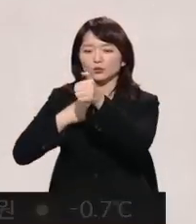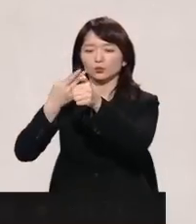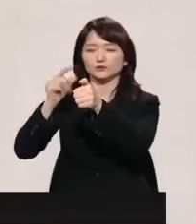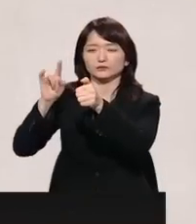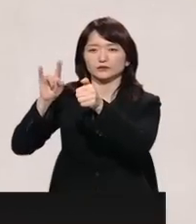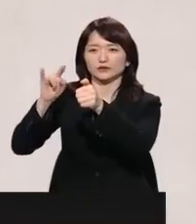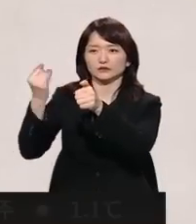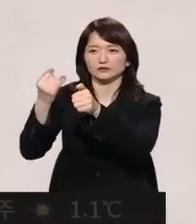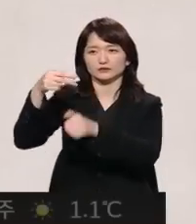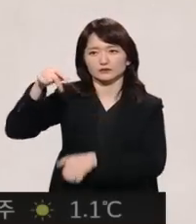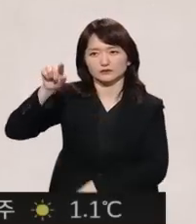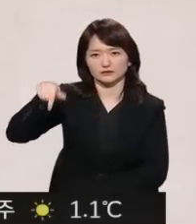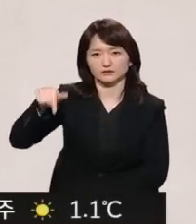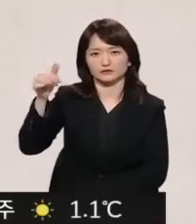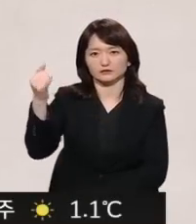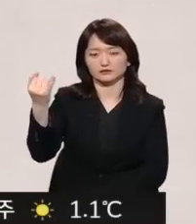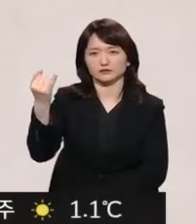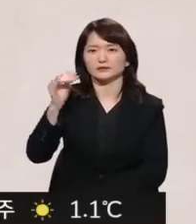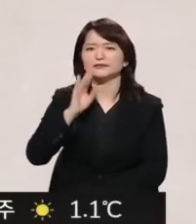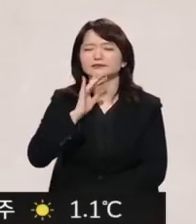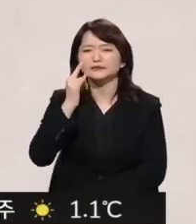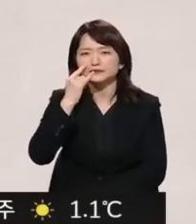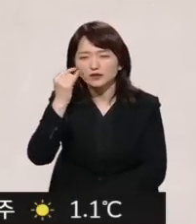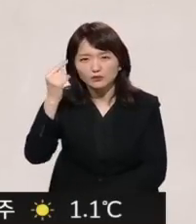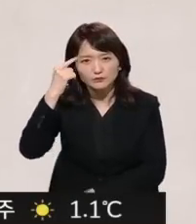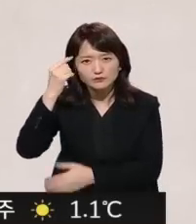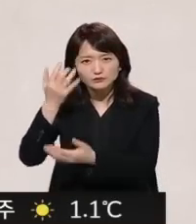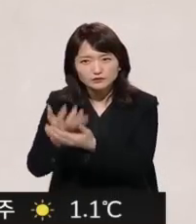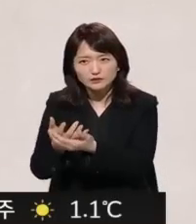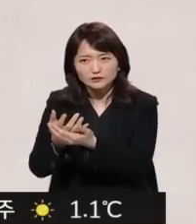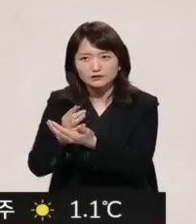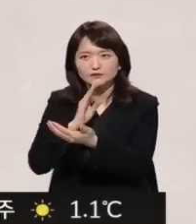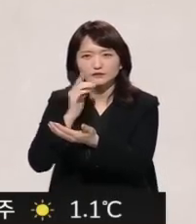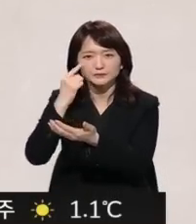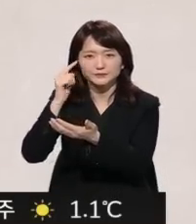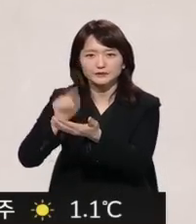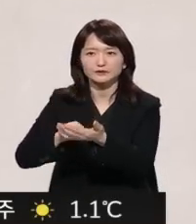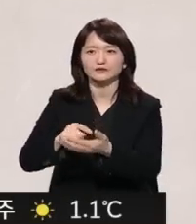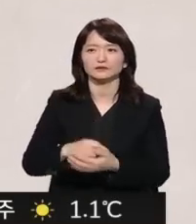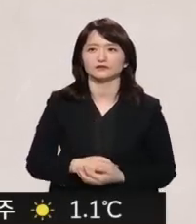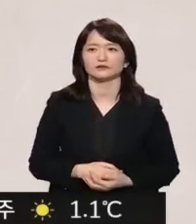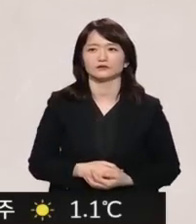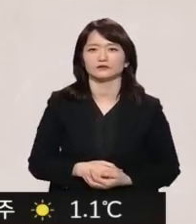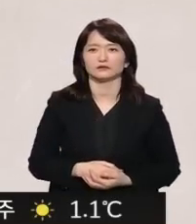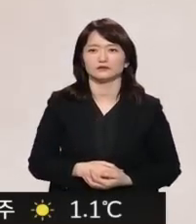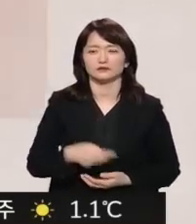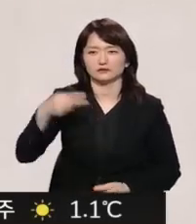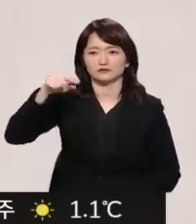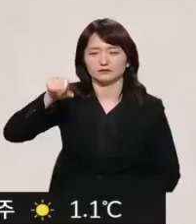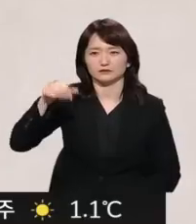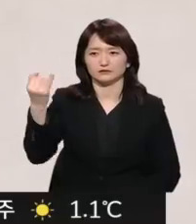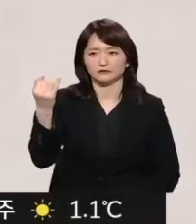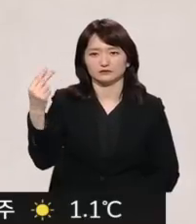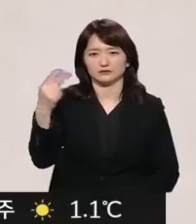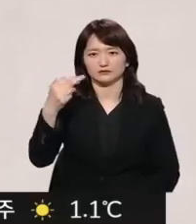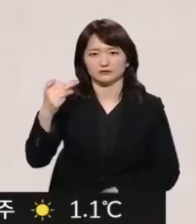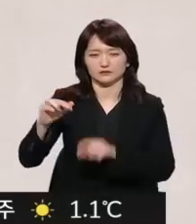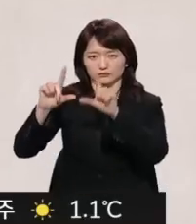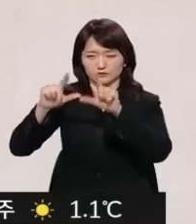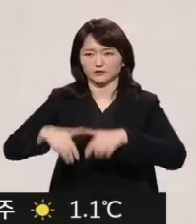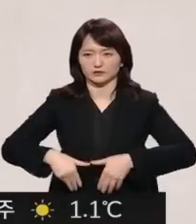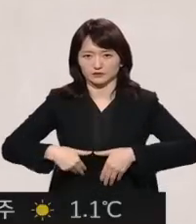석씨입니다이 50대 여성 석씨가 친어머니라는 충격적인 사실이 드러나게 되는 겁니다 그러면서이 석시는 2018년